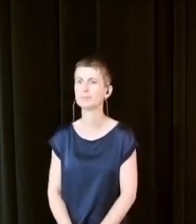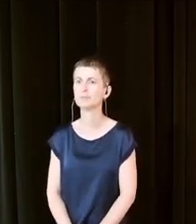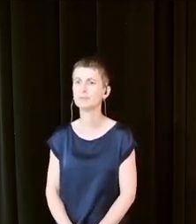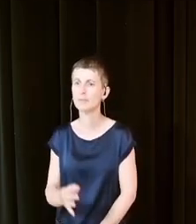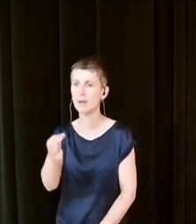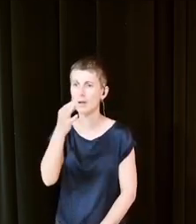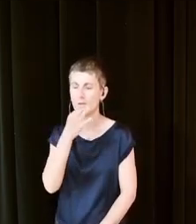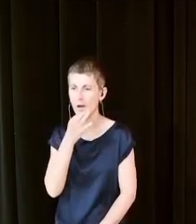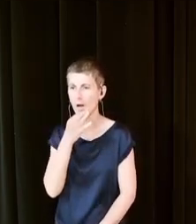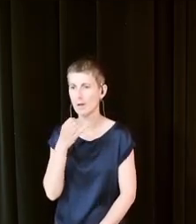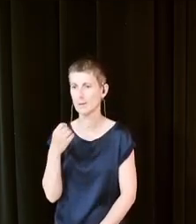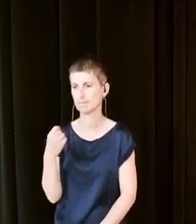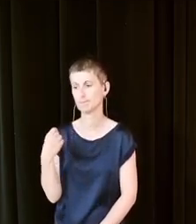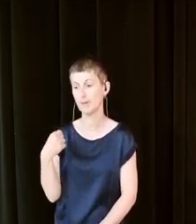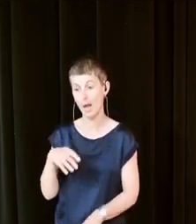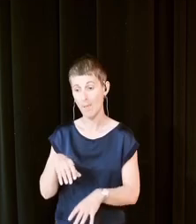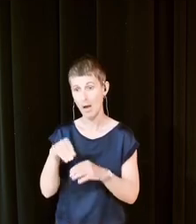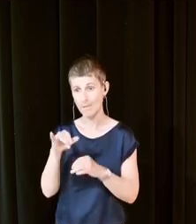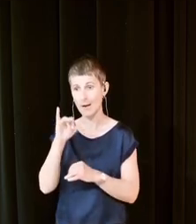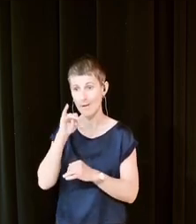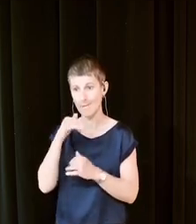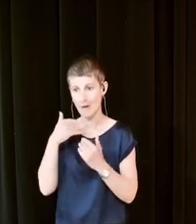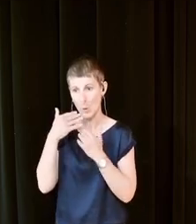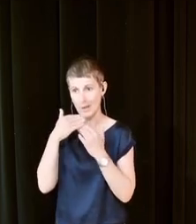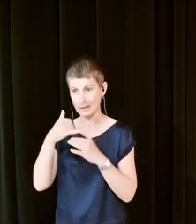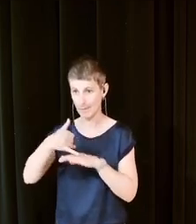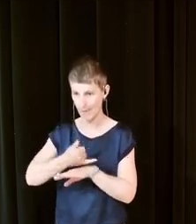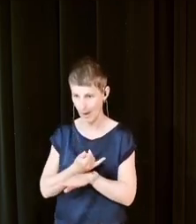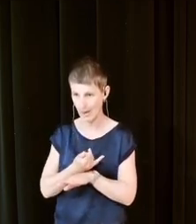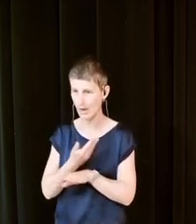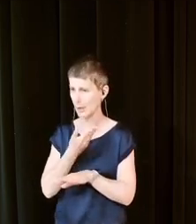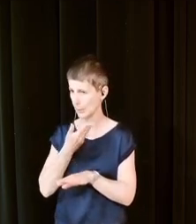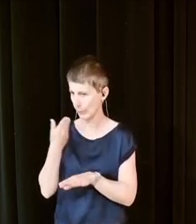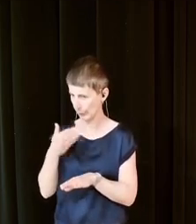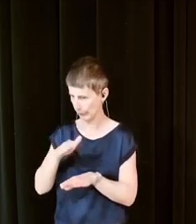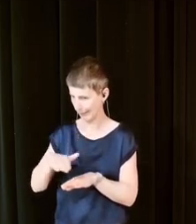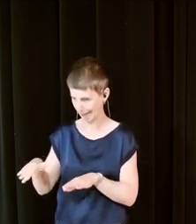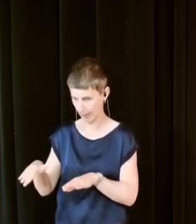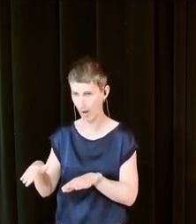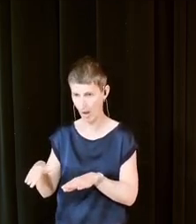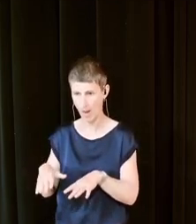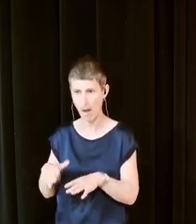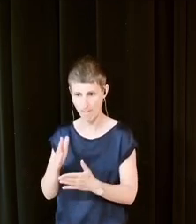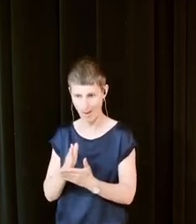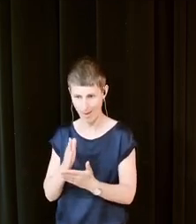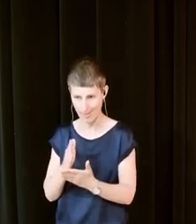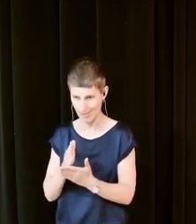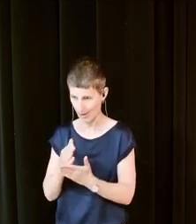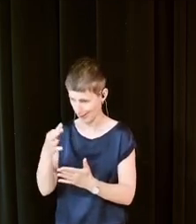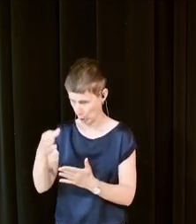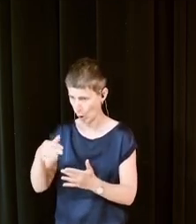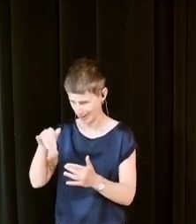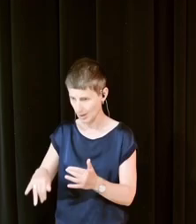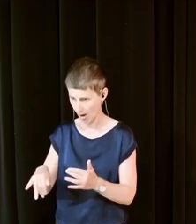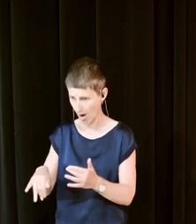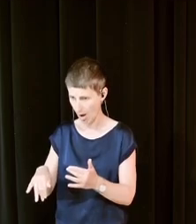bei der Biografie am Anfang gesagt, dass Sie verheiratet und keine Kinder Und am Ende hatte sie Kinder. Hat sie dann nach der